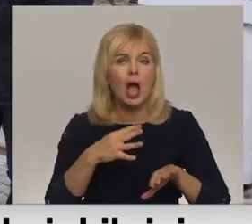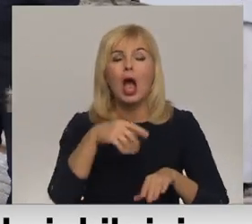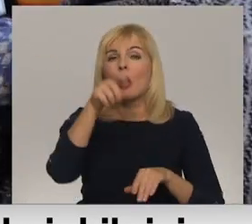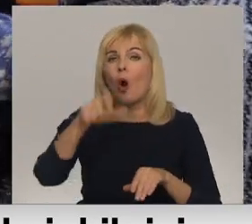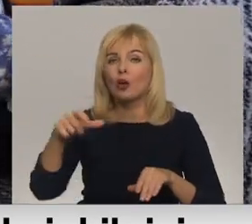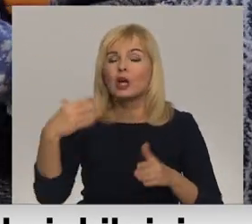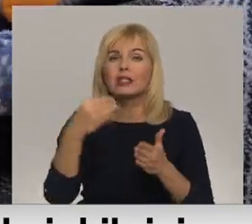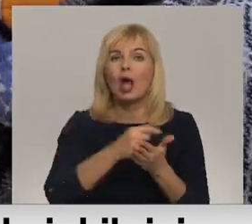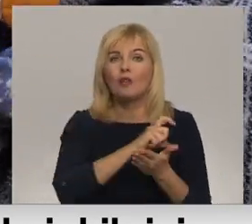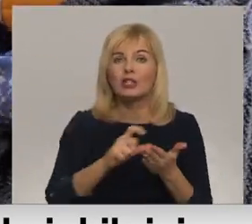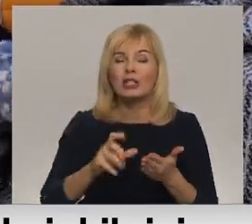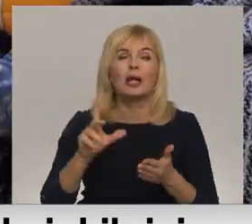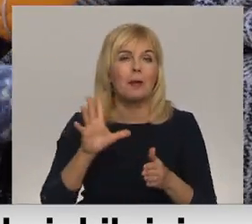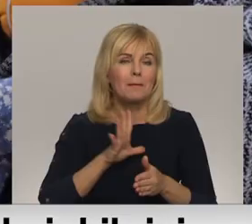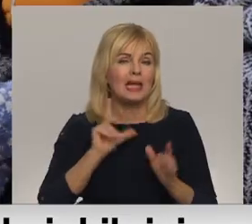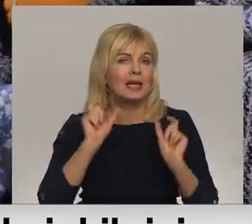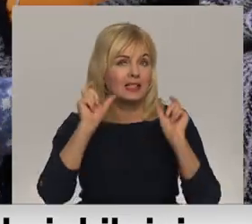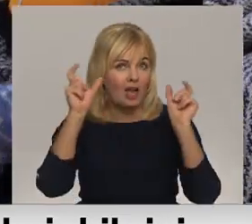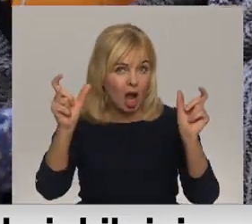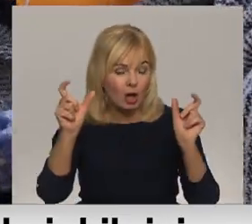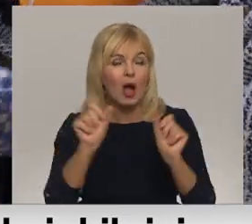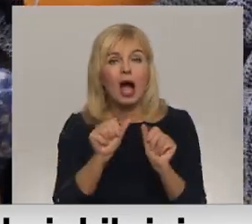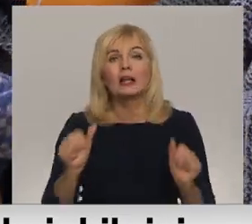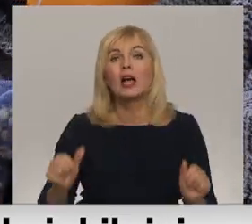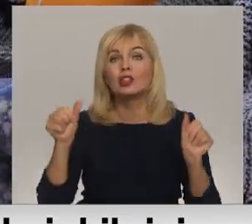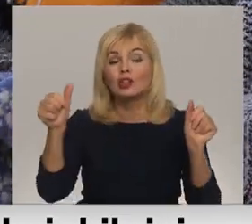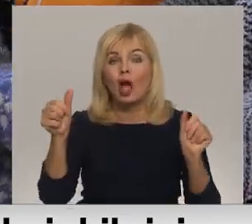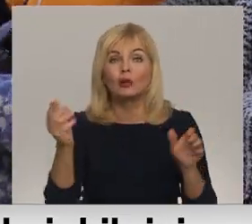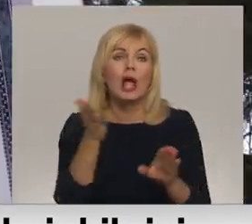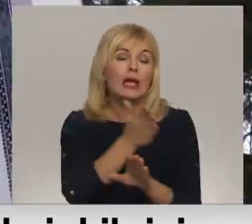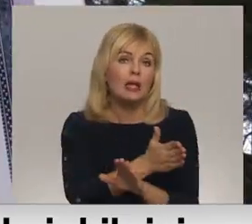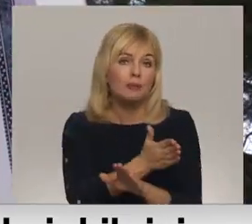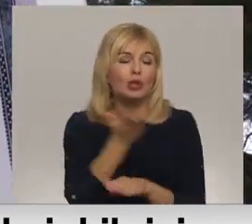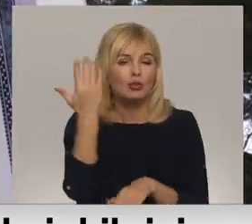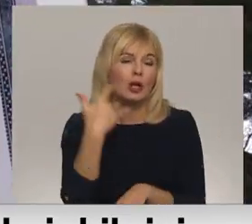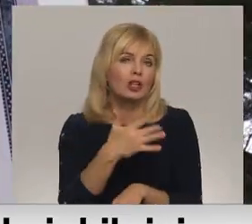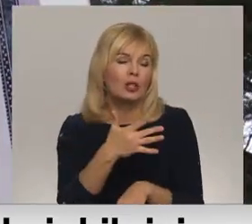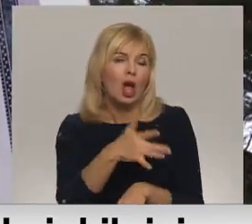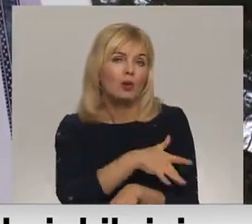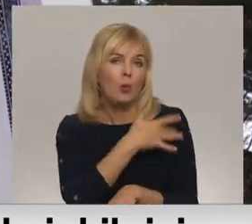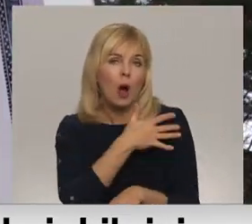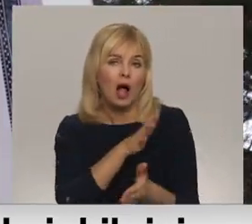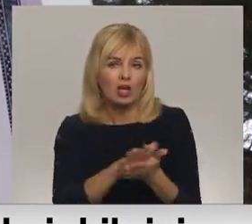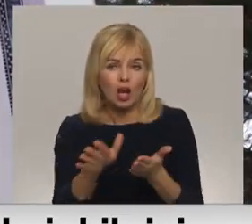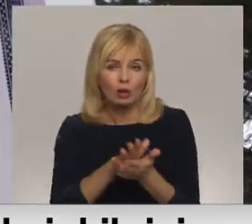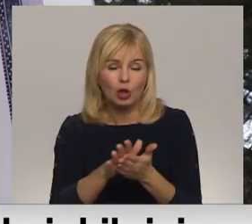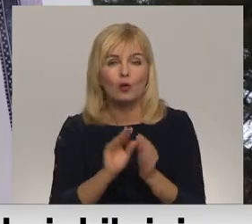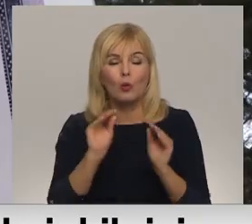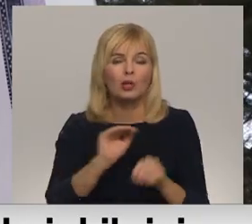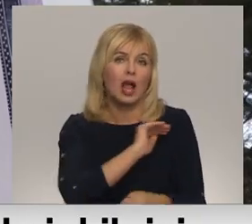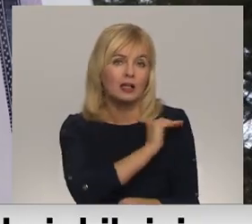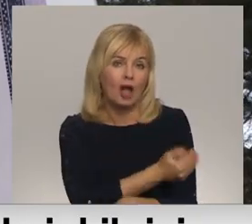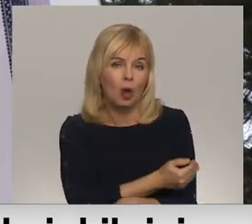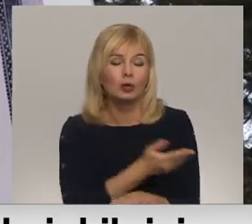savu dziesmu bija skaļāki, tāpat ar pašu stendu. Kad iepriekšējais savu laiku nokalpojas, viņu uzliek vēl jaudīgāku.